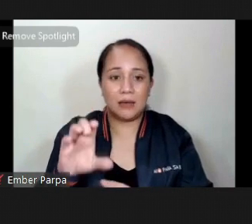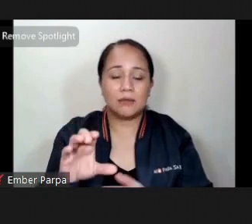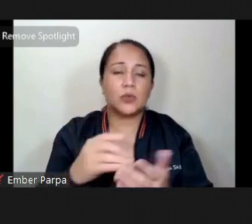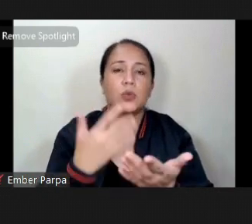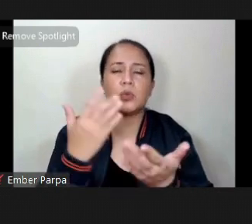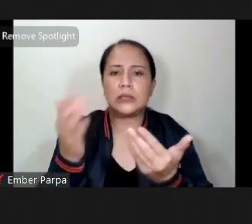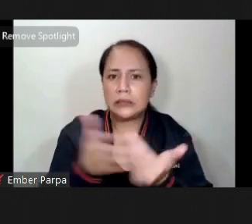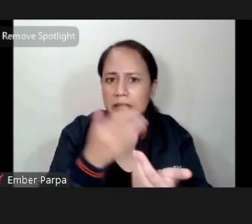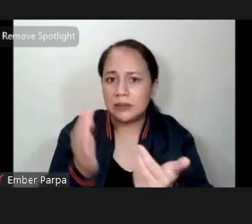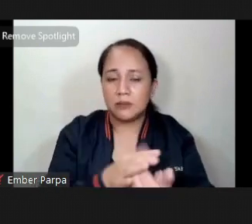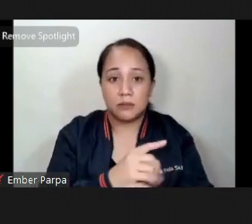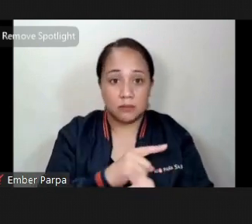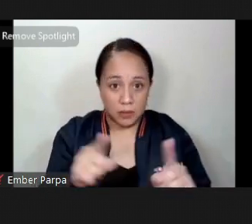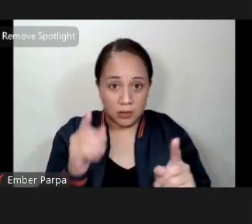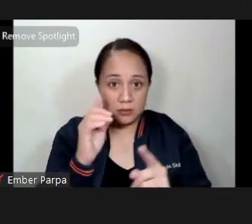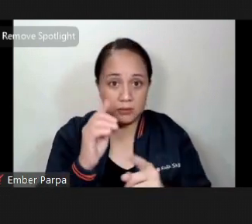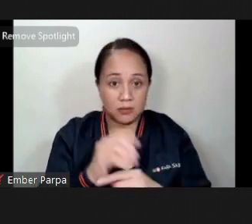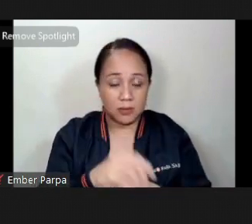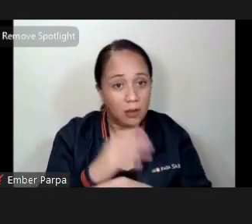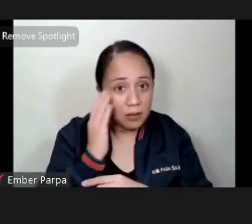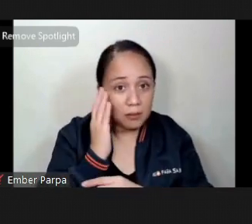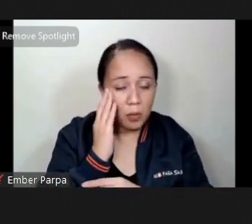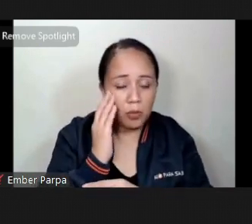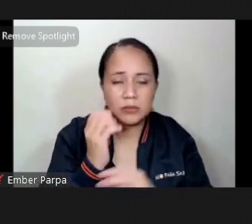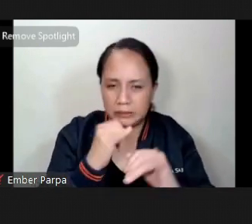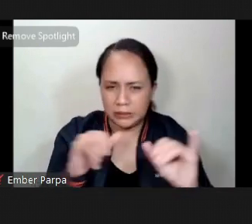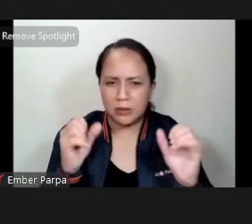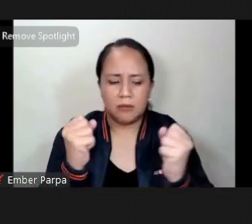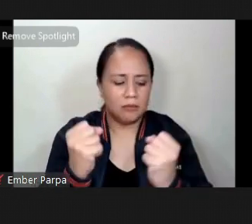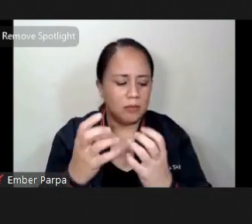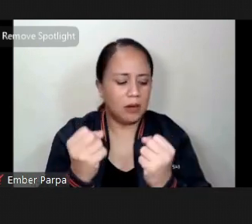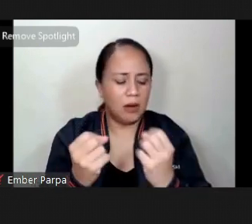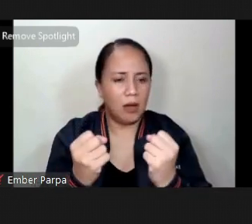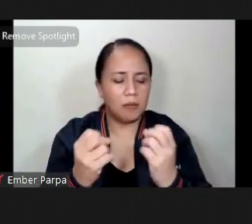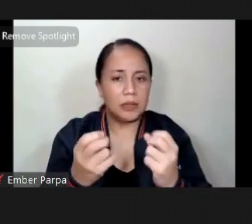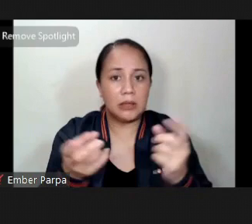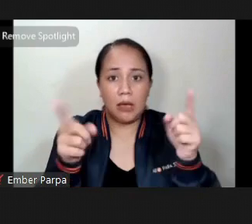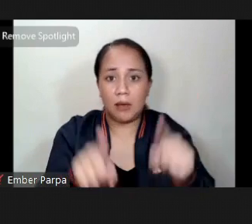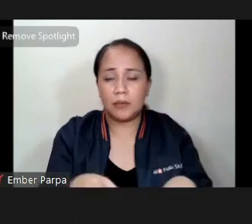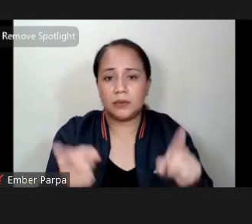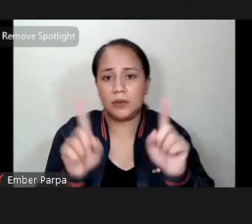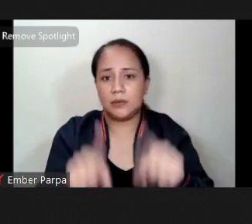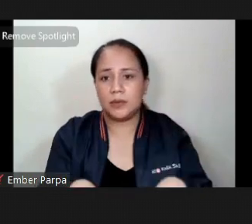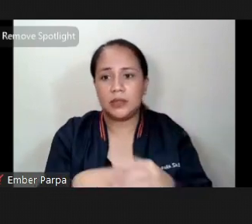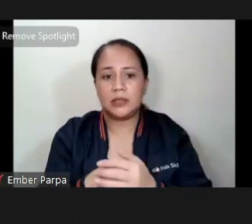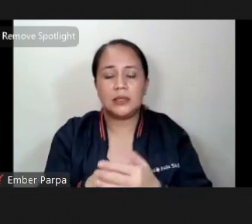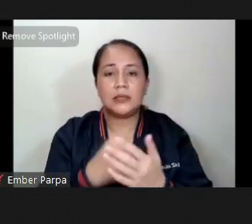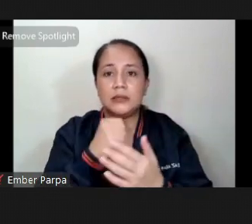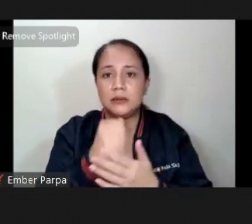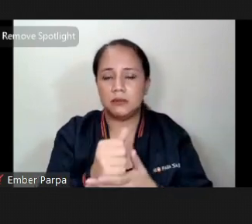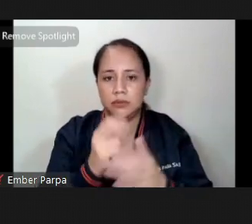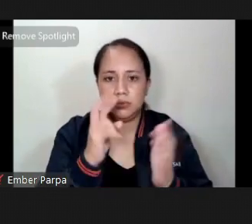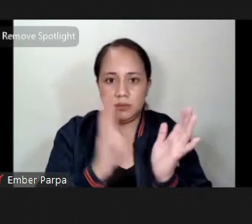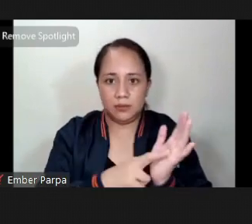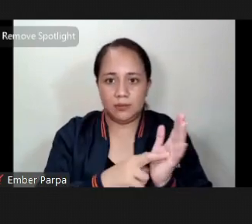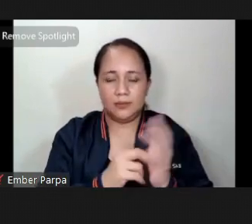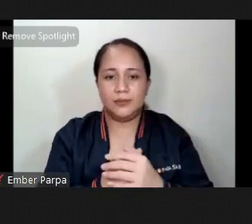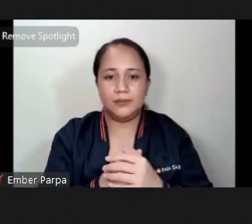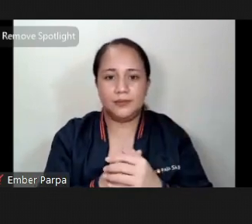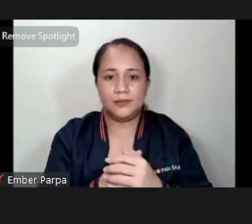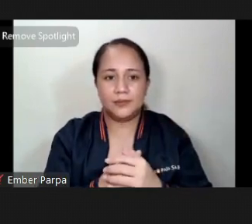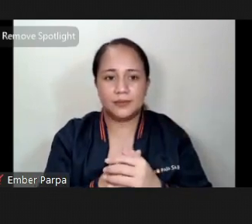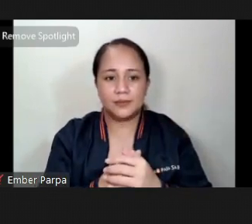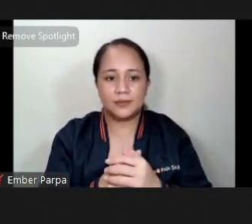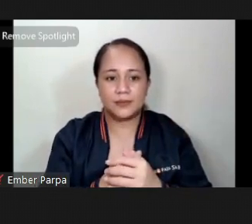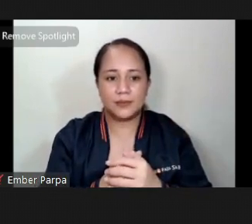Pero believe it or not, Ate Glay, marami pa ring incidents nito ang hindi naire-report.